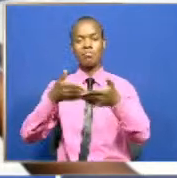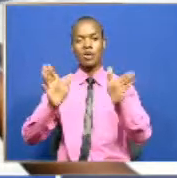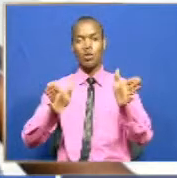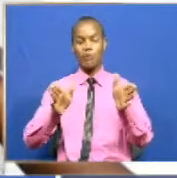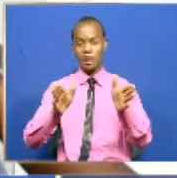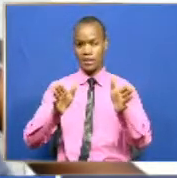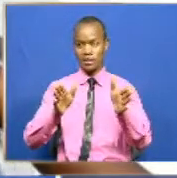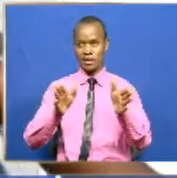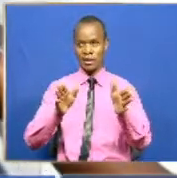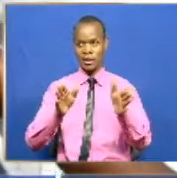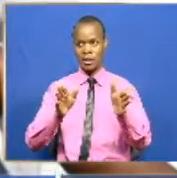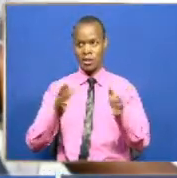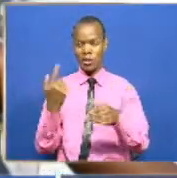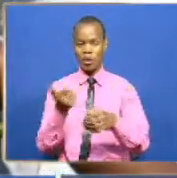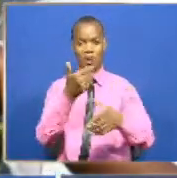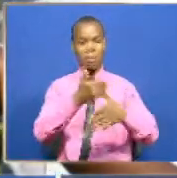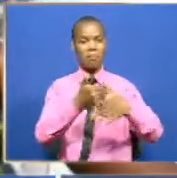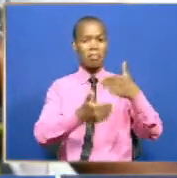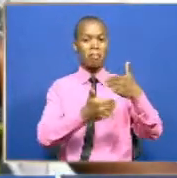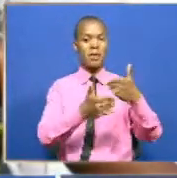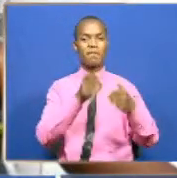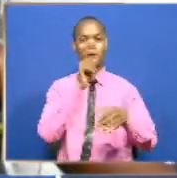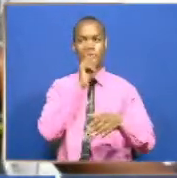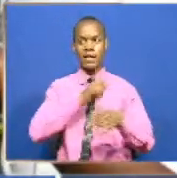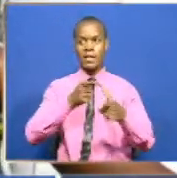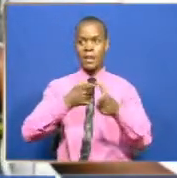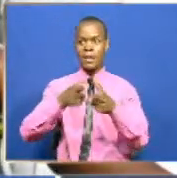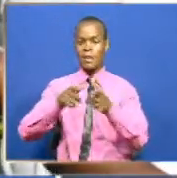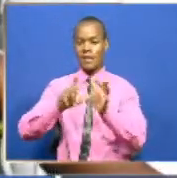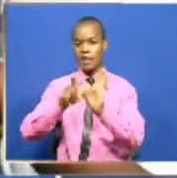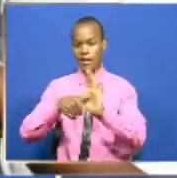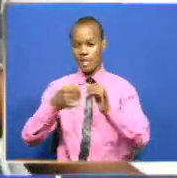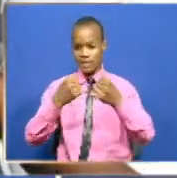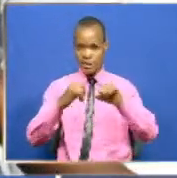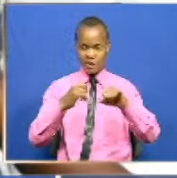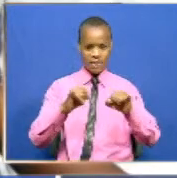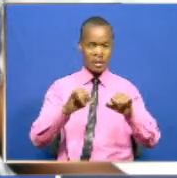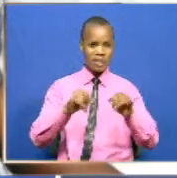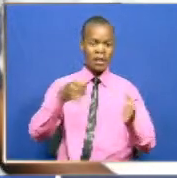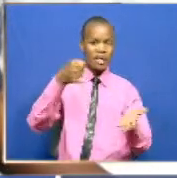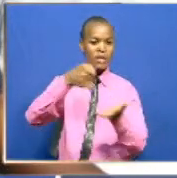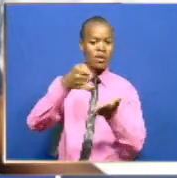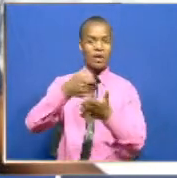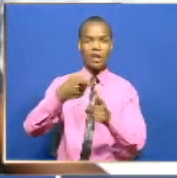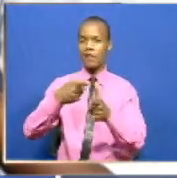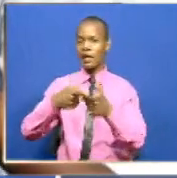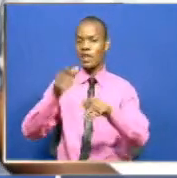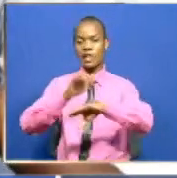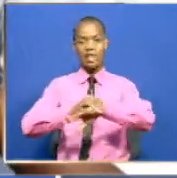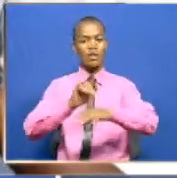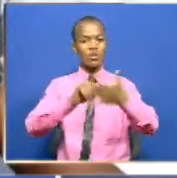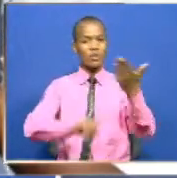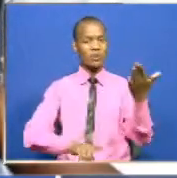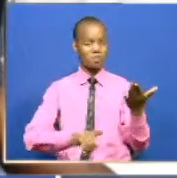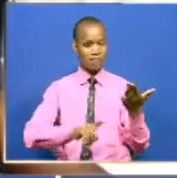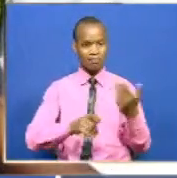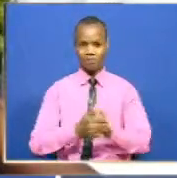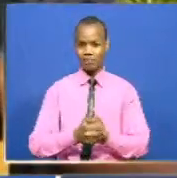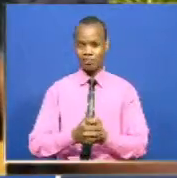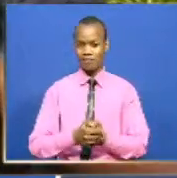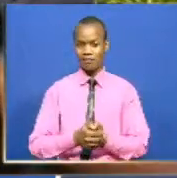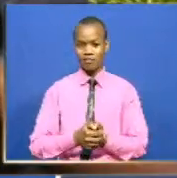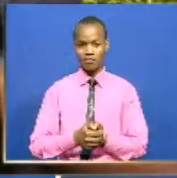Trail. Tukaona tu ikitengenezwa. Baadaye tukajaribu kushughulika. Tukaona hii kitu yani ni kama